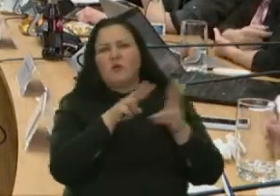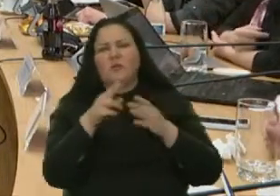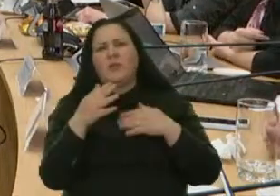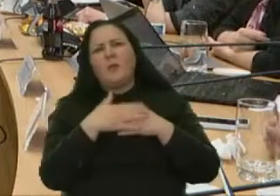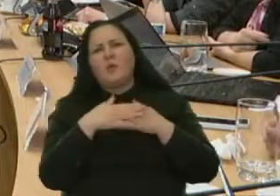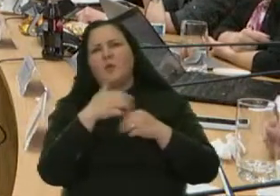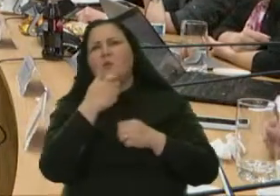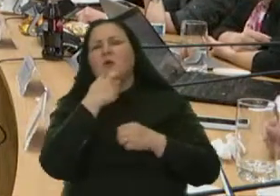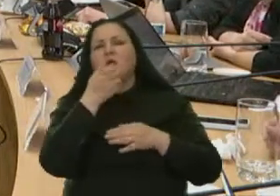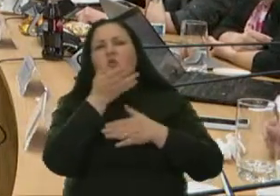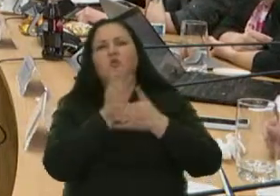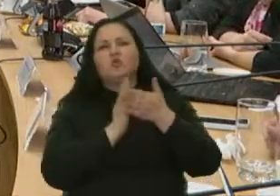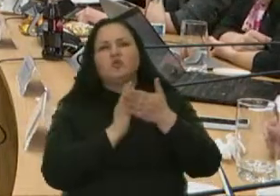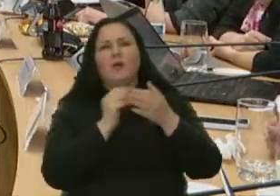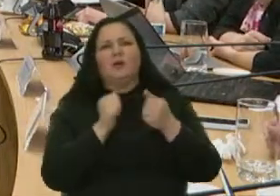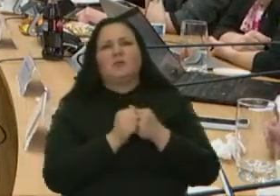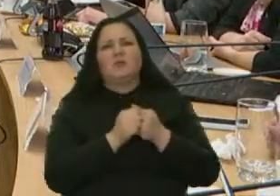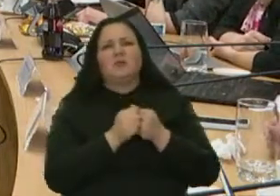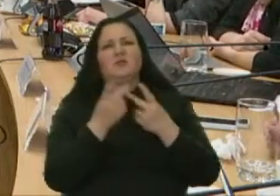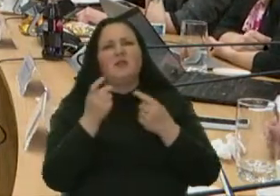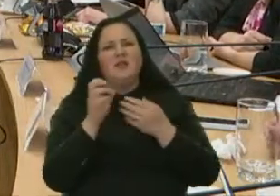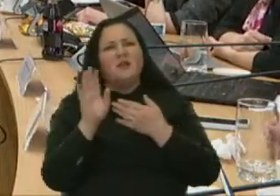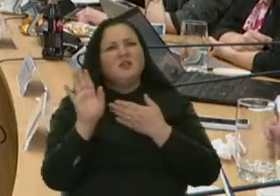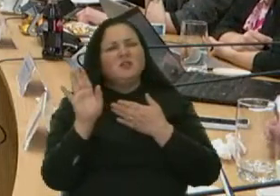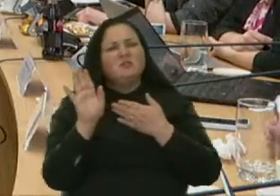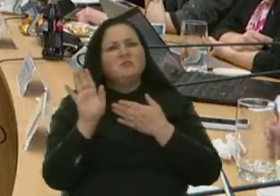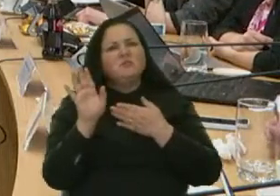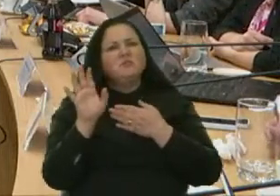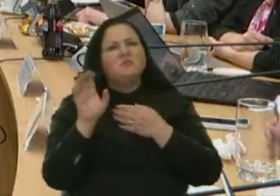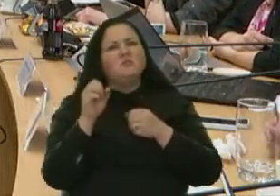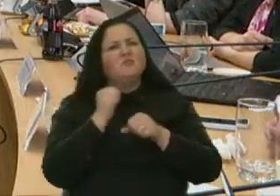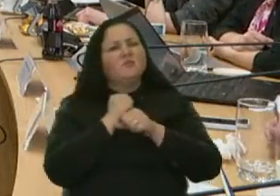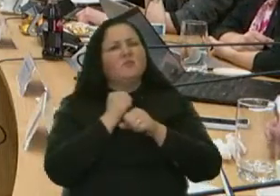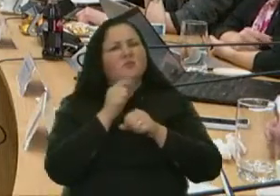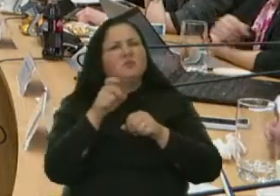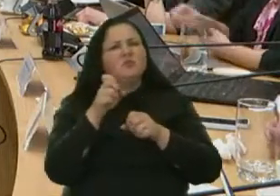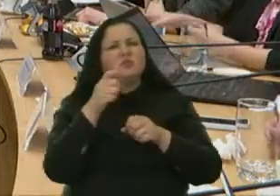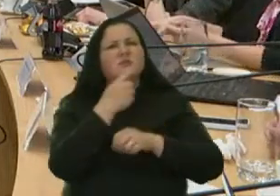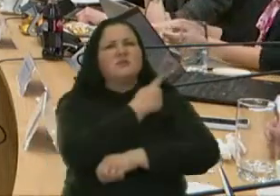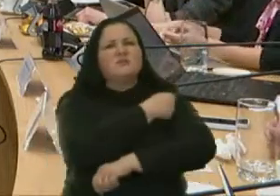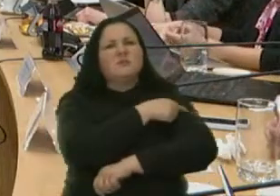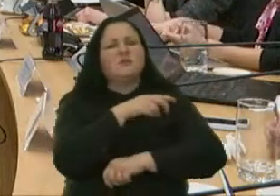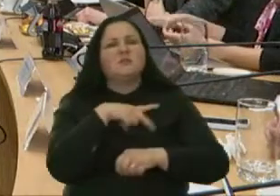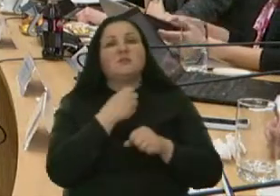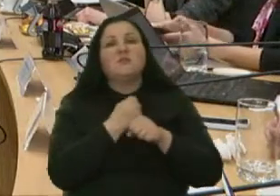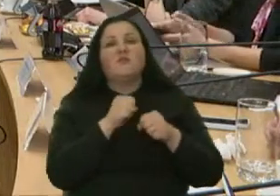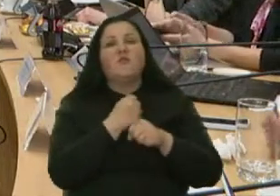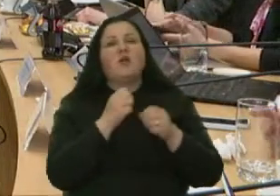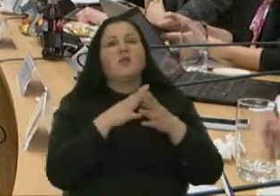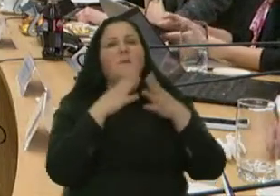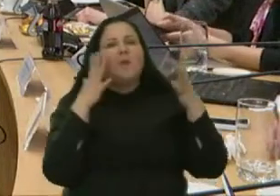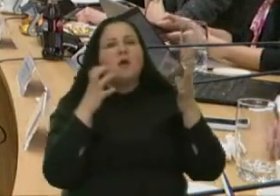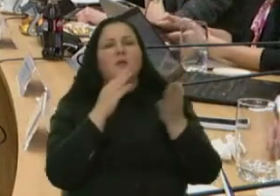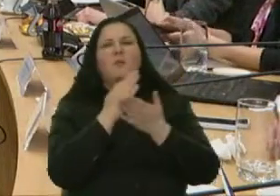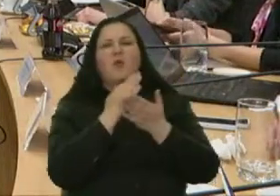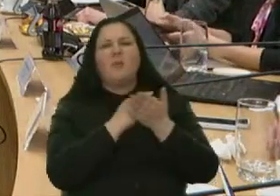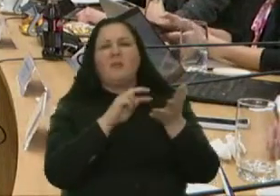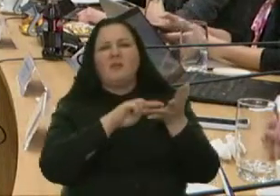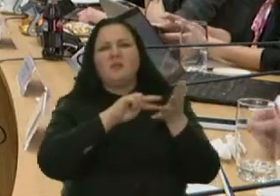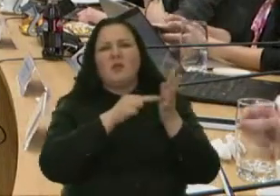1 jumate de la recepția acestui spital sunt foarte mari probleme tehnice cu acest